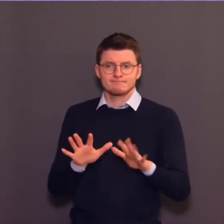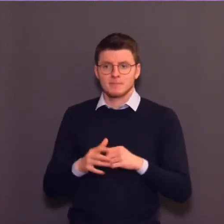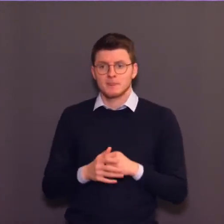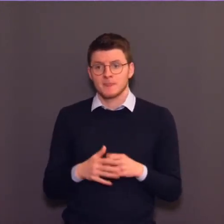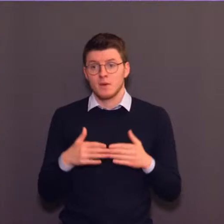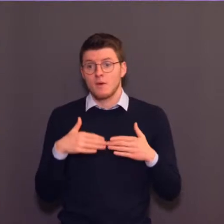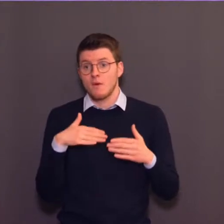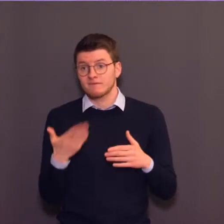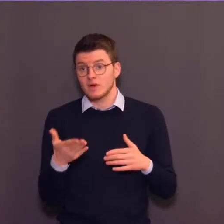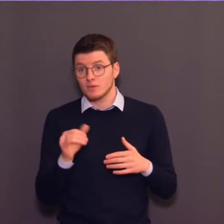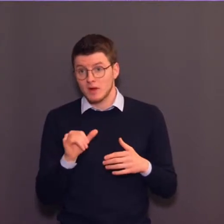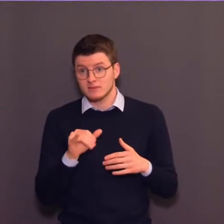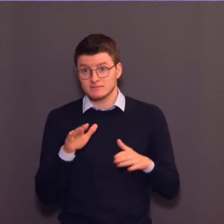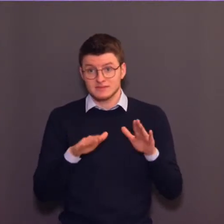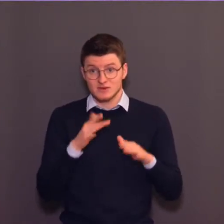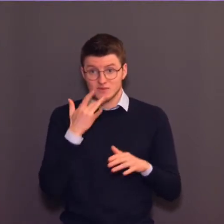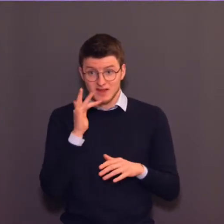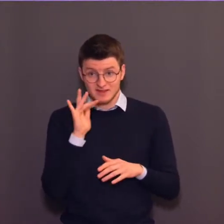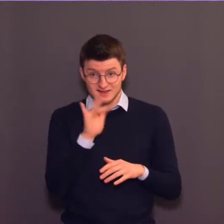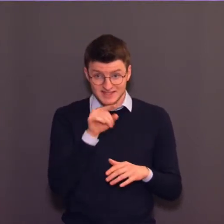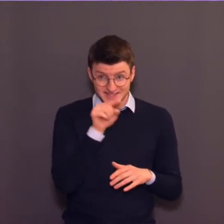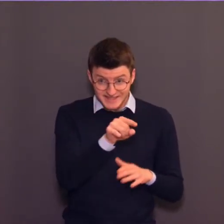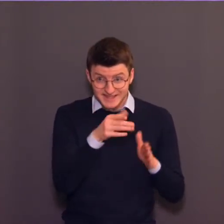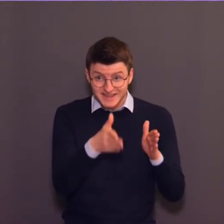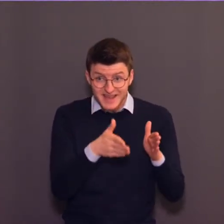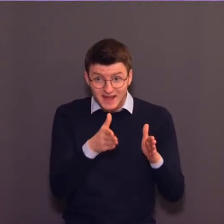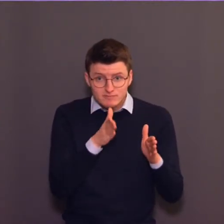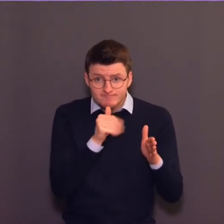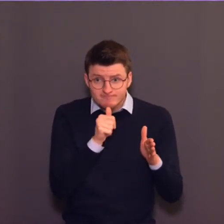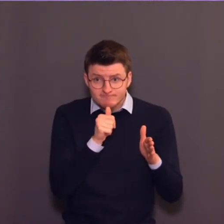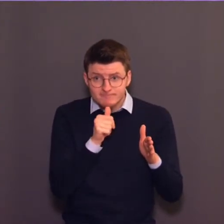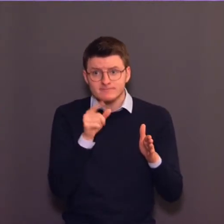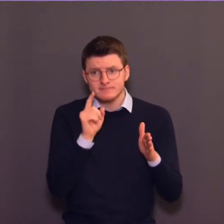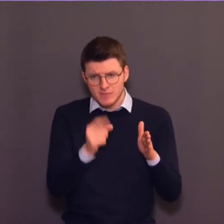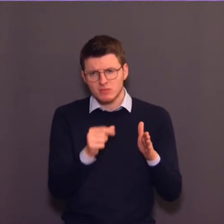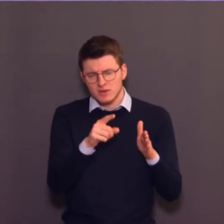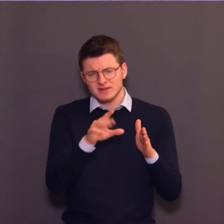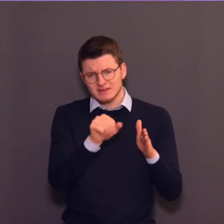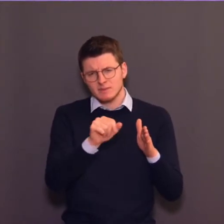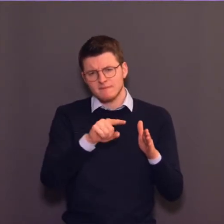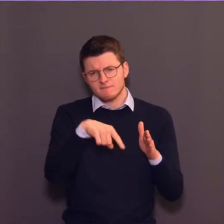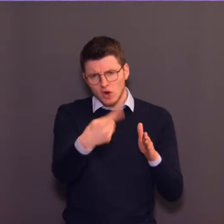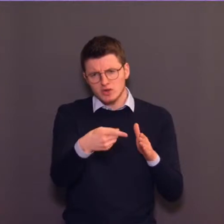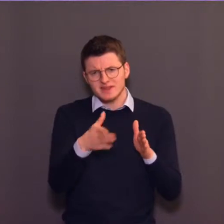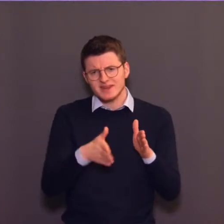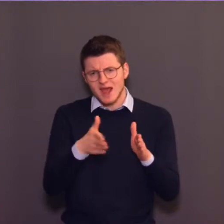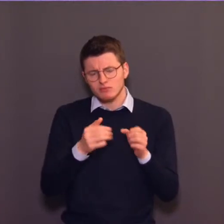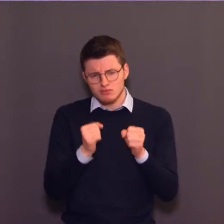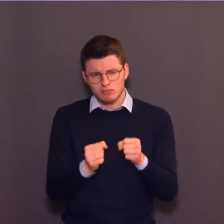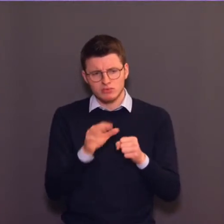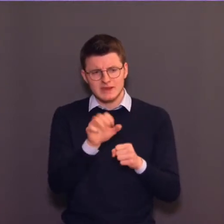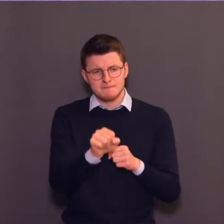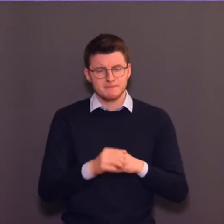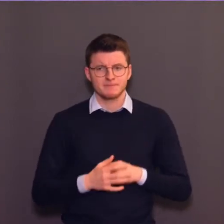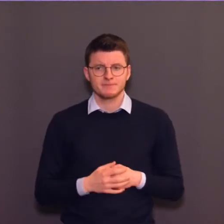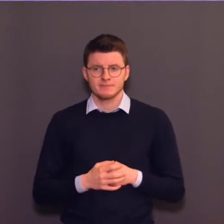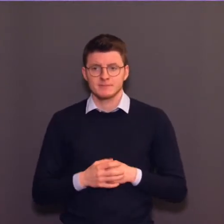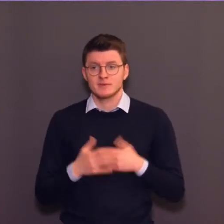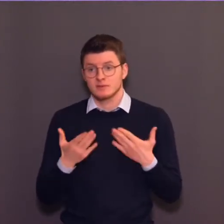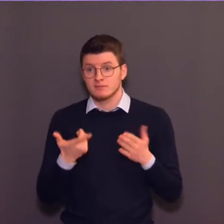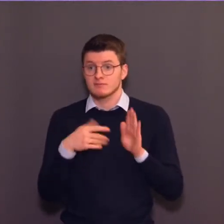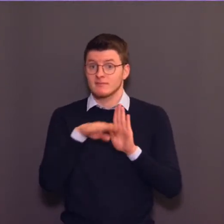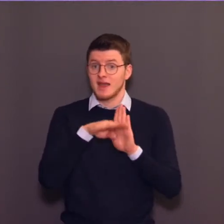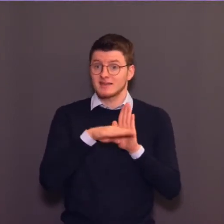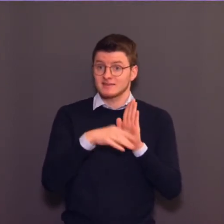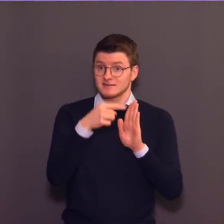was. En zal je een volgende trein moeten nemen. Deze maatregelen moeten ervoor zorgen dat alles in veiligheid